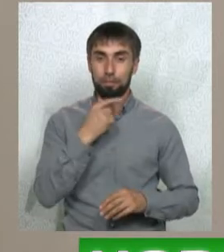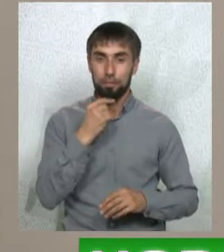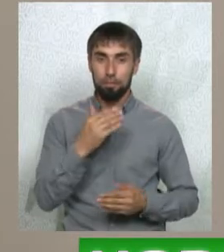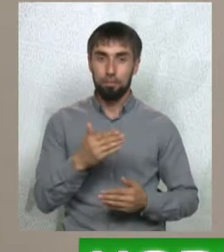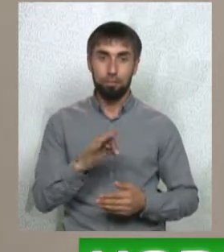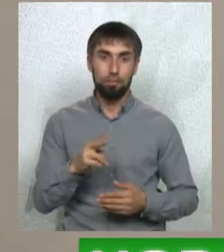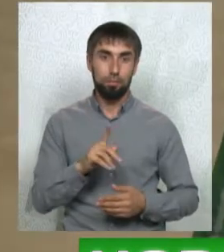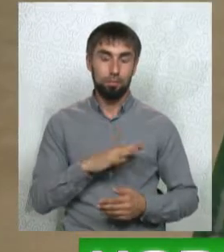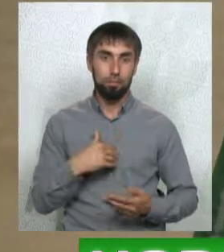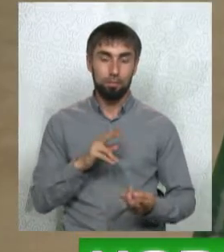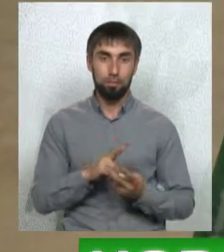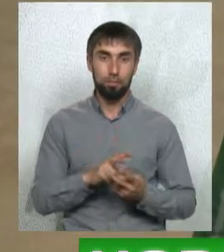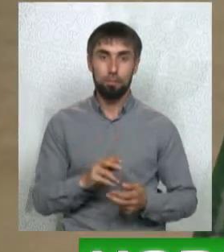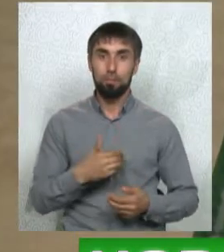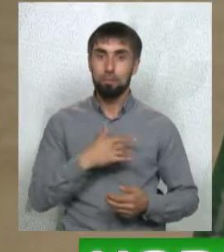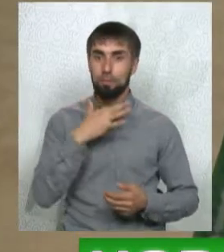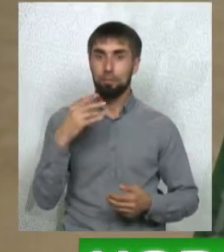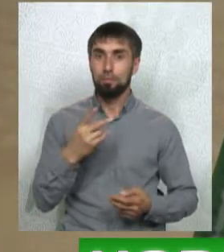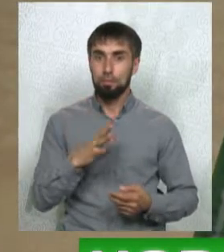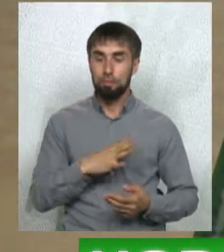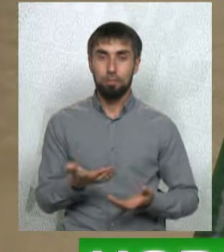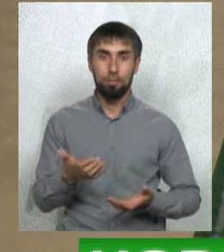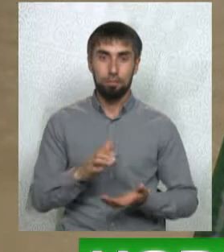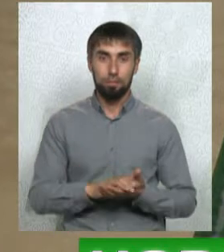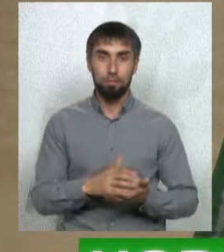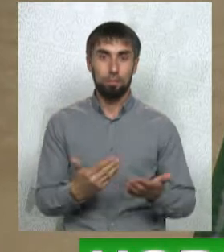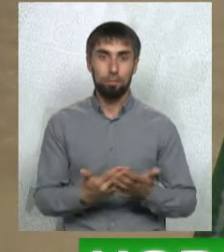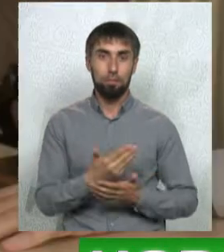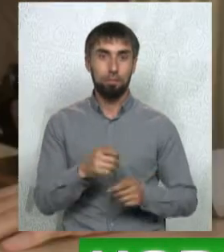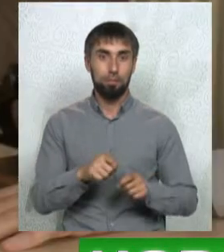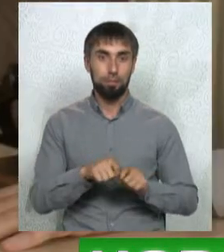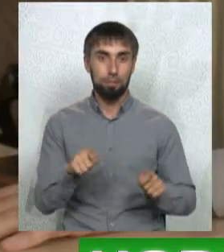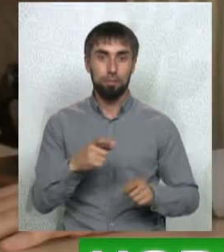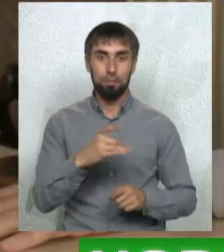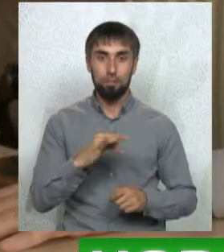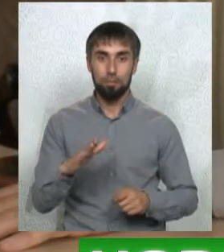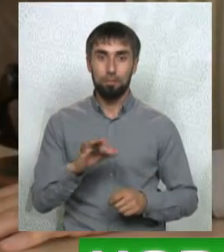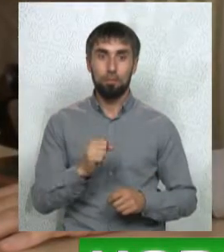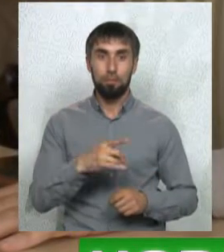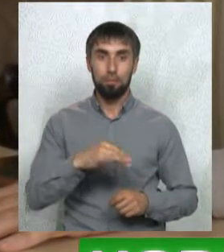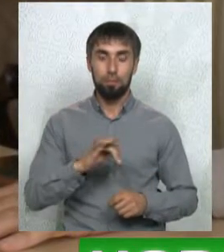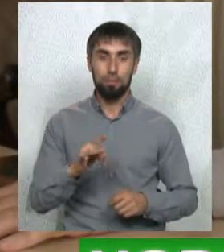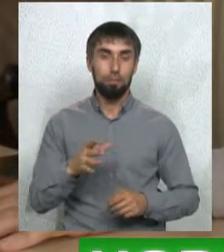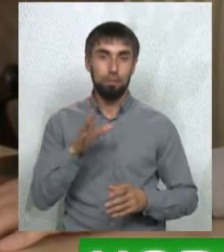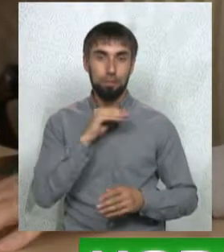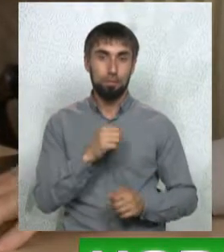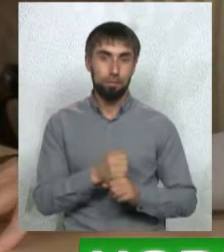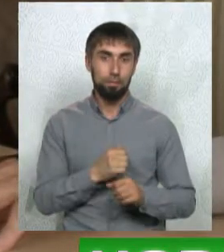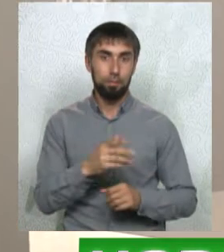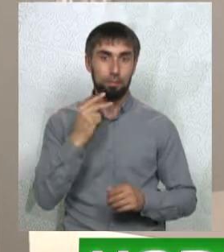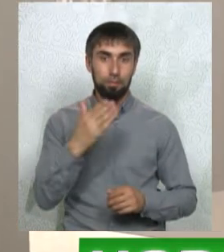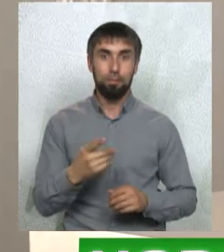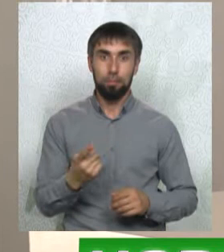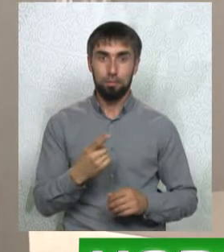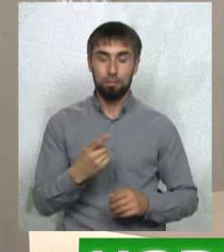для нашей встречи. Многим лишь предстоит познакомиться с новыми произведениями Хадзиева, а библиотекари смогли сделать это в числе